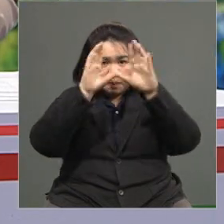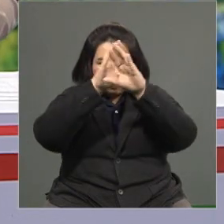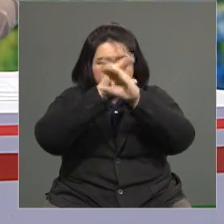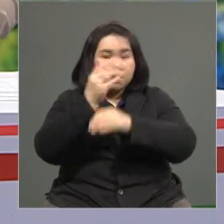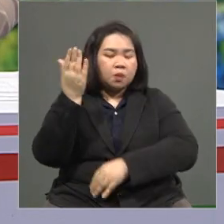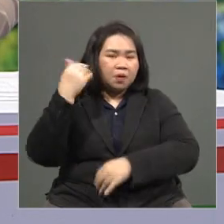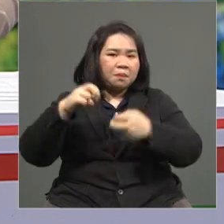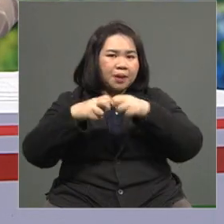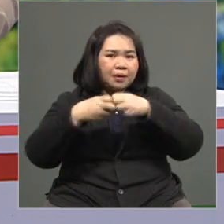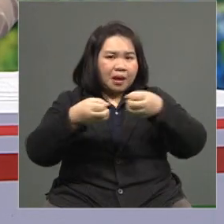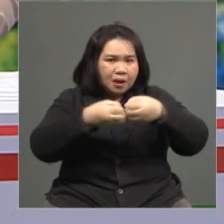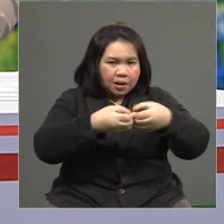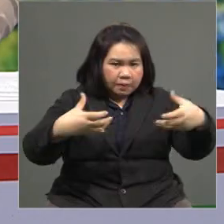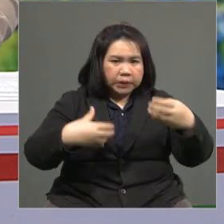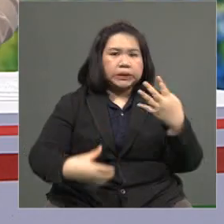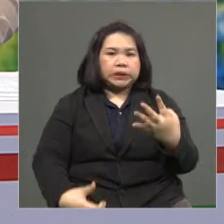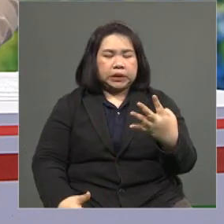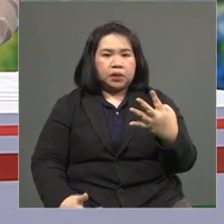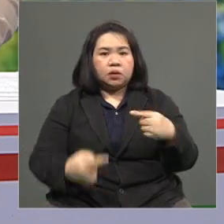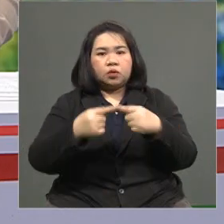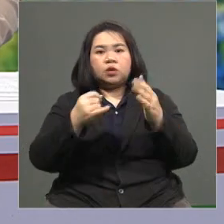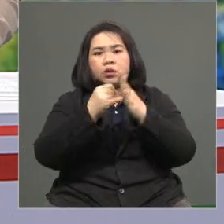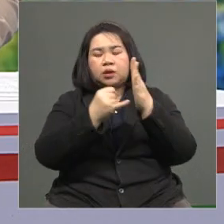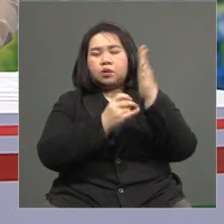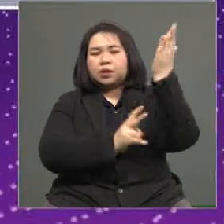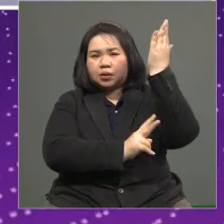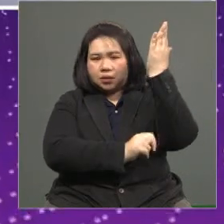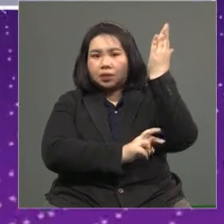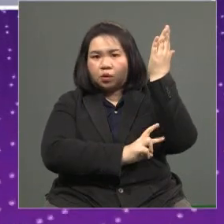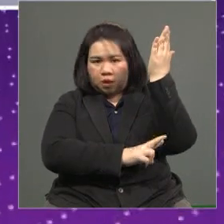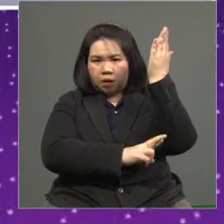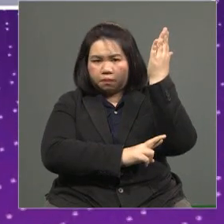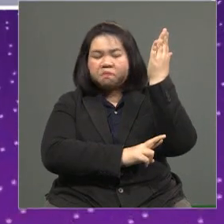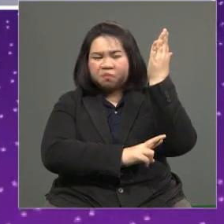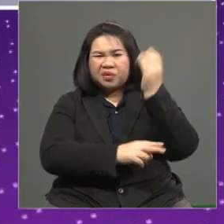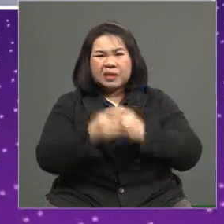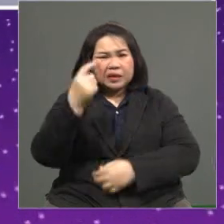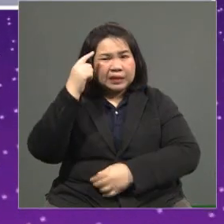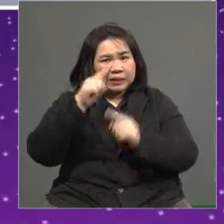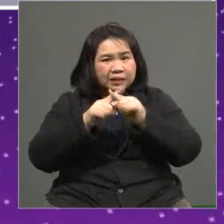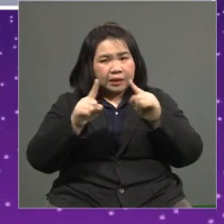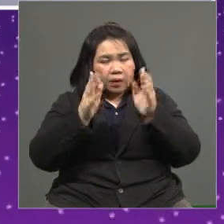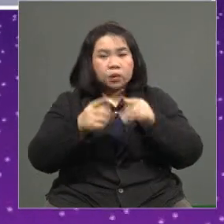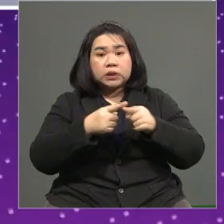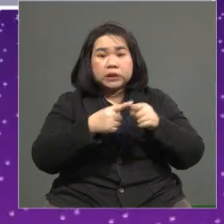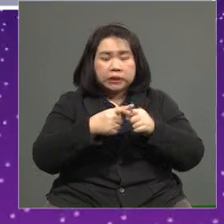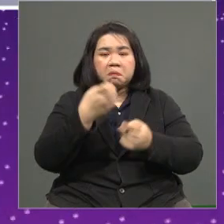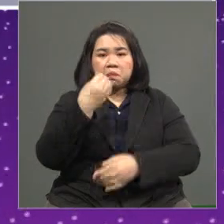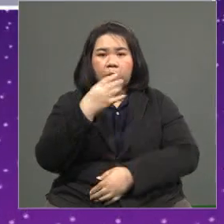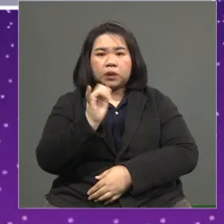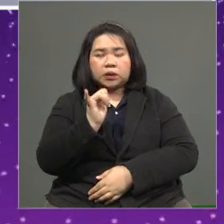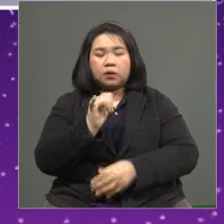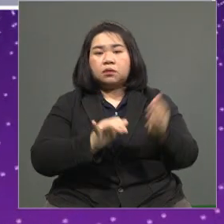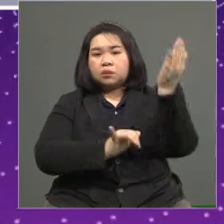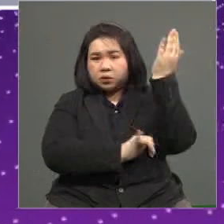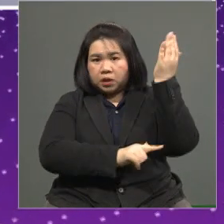เหตุลอบวางระเบิด 4ลูกด้วยกันในพื้นที่จังหวัดนราธิวาสเบื้องต้นครับยังไม่มีรายงานผู้ได้รับบาดเจ็บเช่นเดียวกับที่จังหวัด